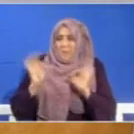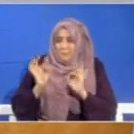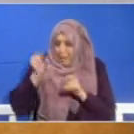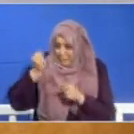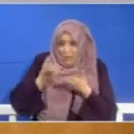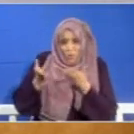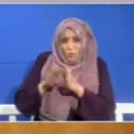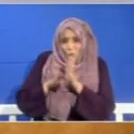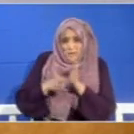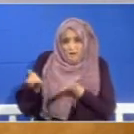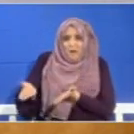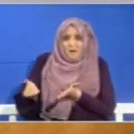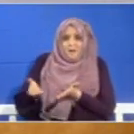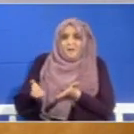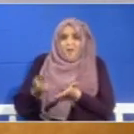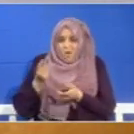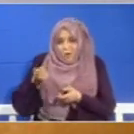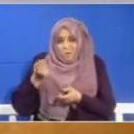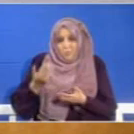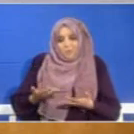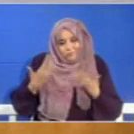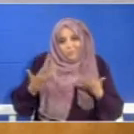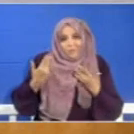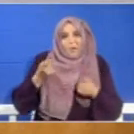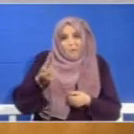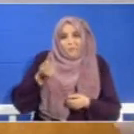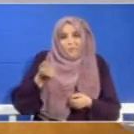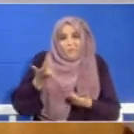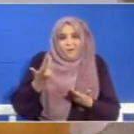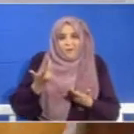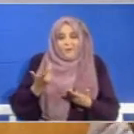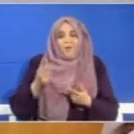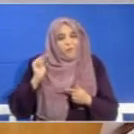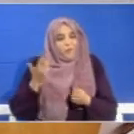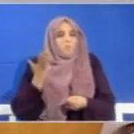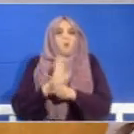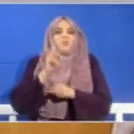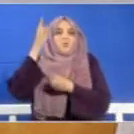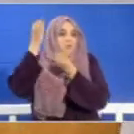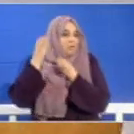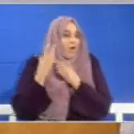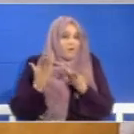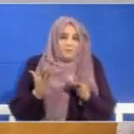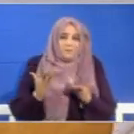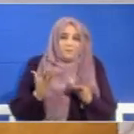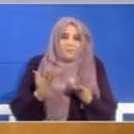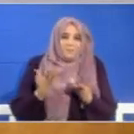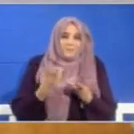في ذلك. نعم. فإذن هنا الإنسان ينبغي أن يظهر نعمة الله تعالى، وأما بنعمة ربك